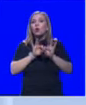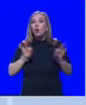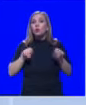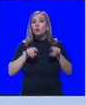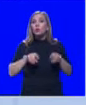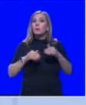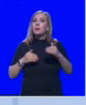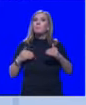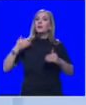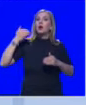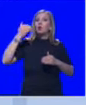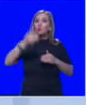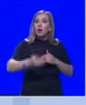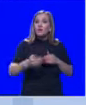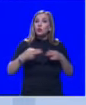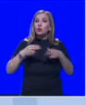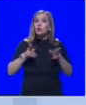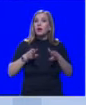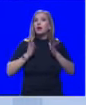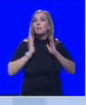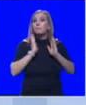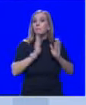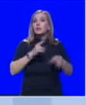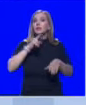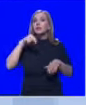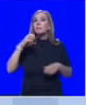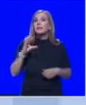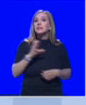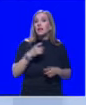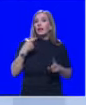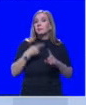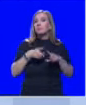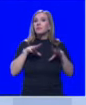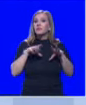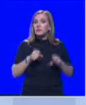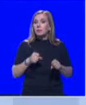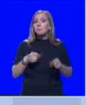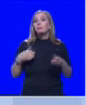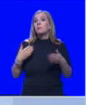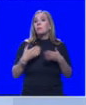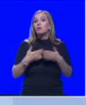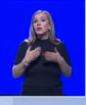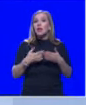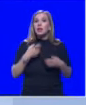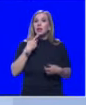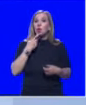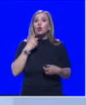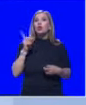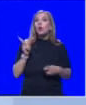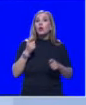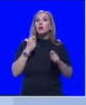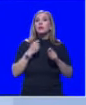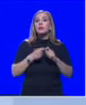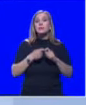при преодоляване ще отвори пътя на ДПС към властта. В последната година той